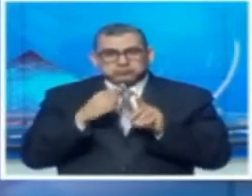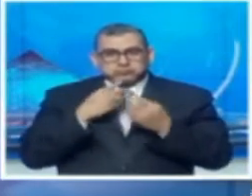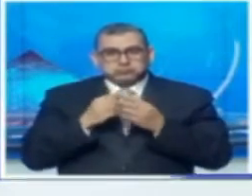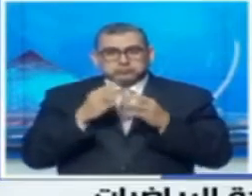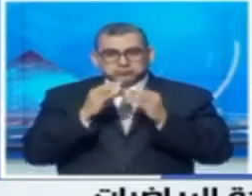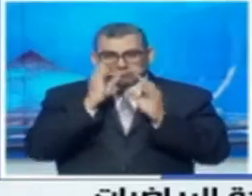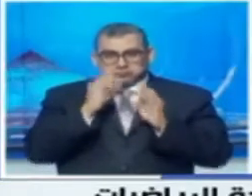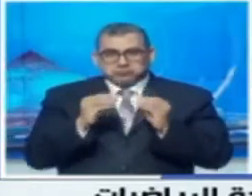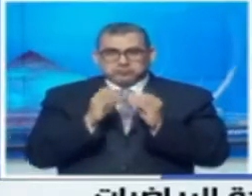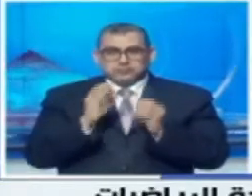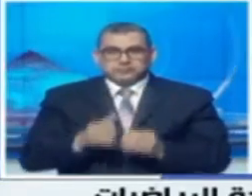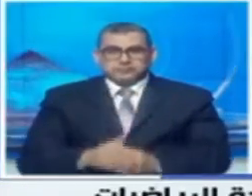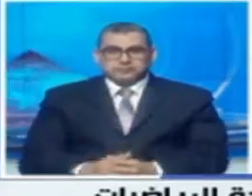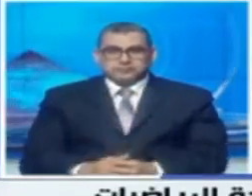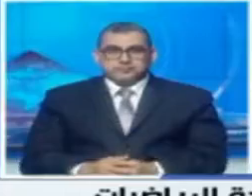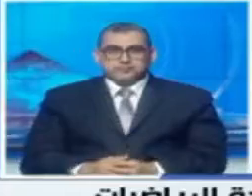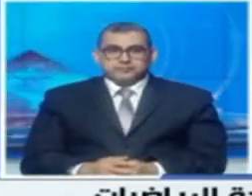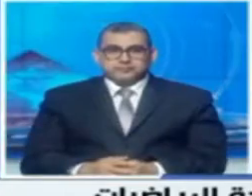مستوى الطالب المتوسط.